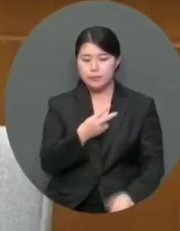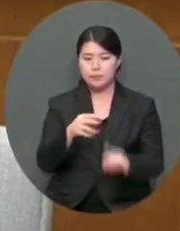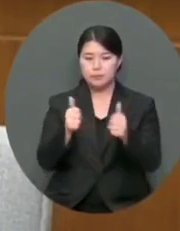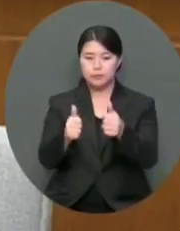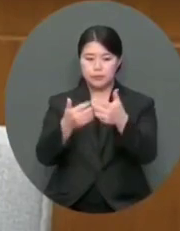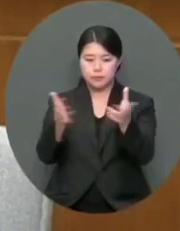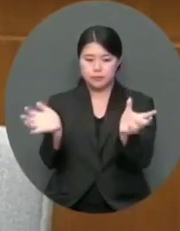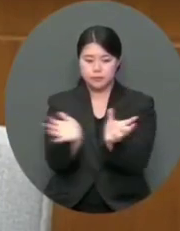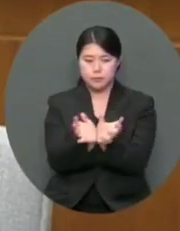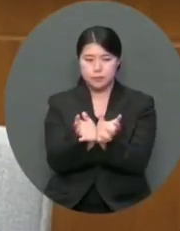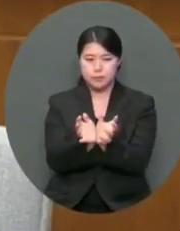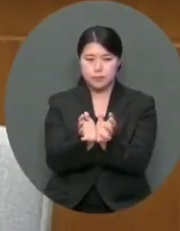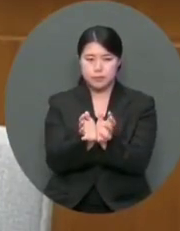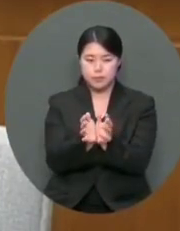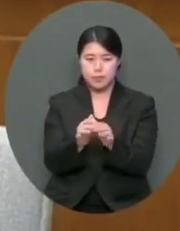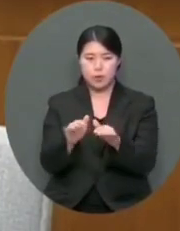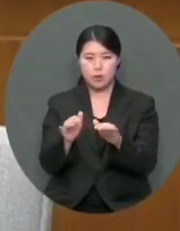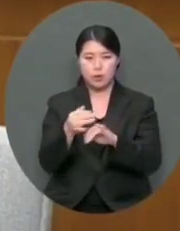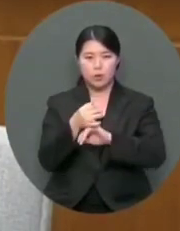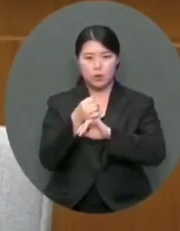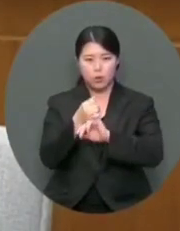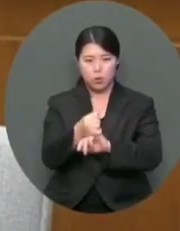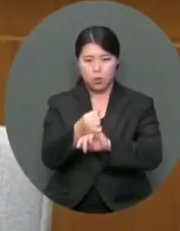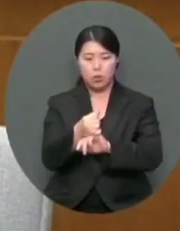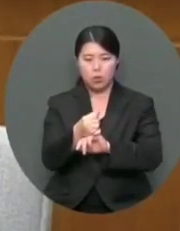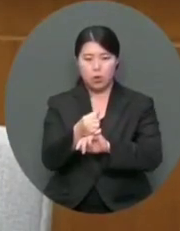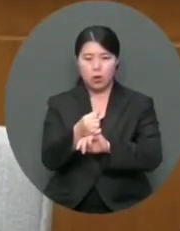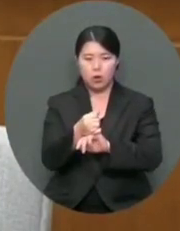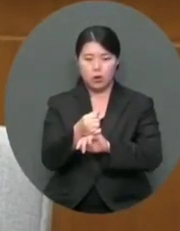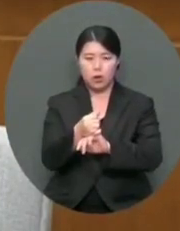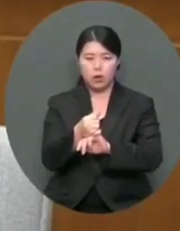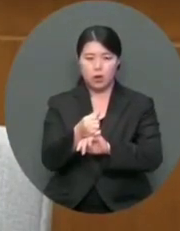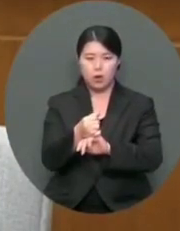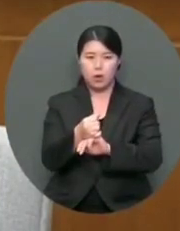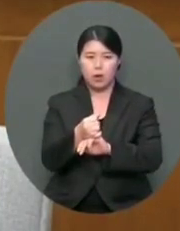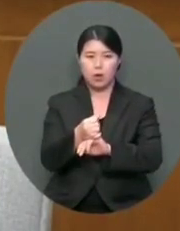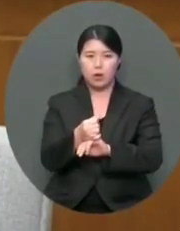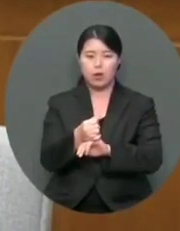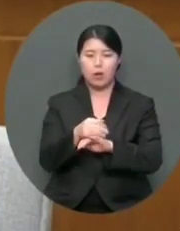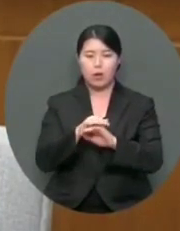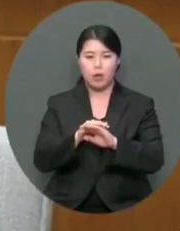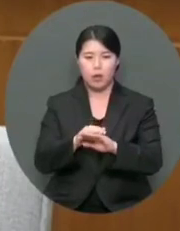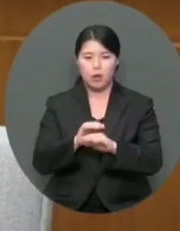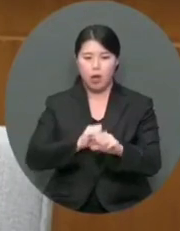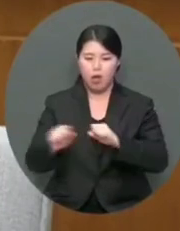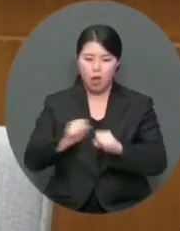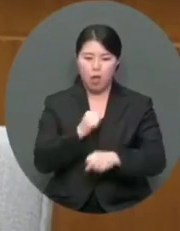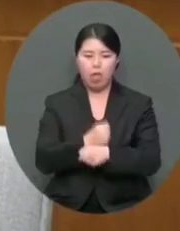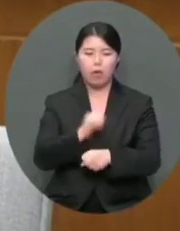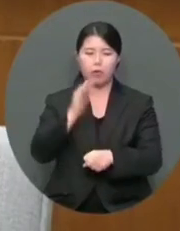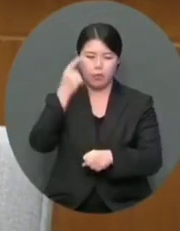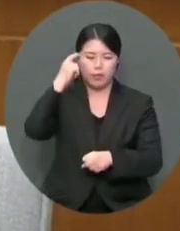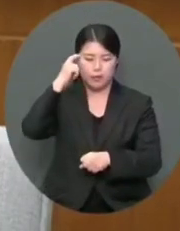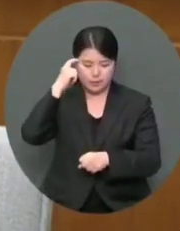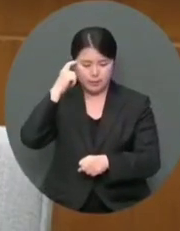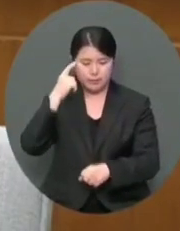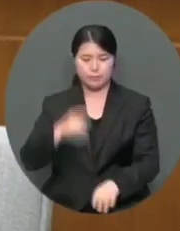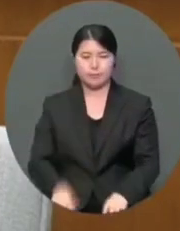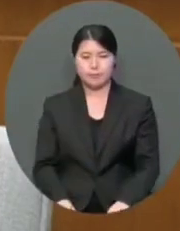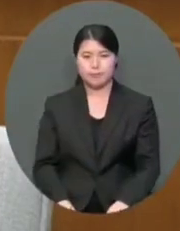반드시 이루어내야 하는 사명과도 밀접하게 관련이 있다는 점을 충분히 인식하고